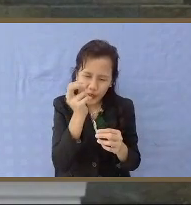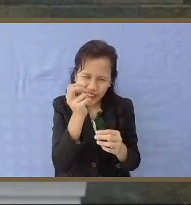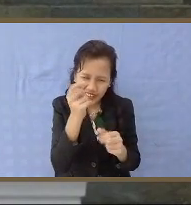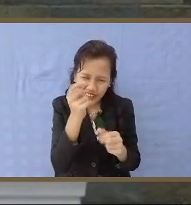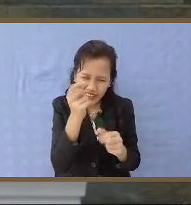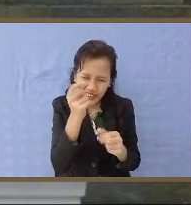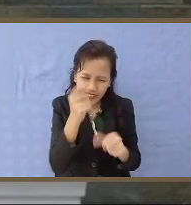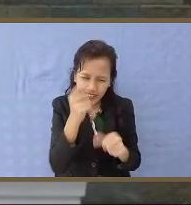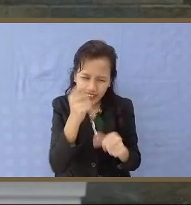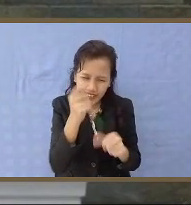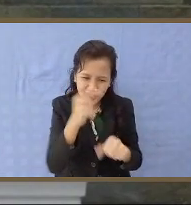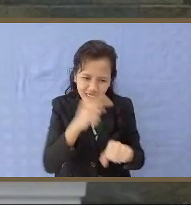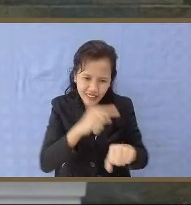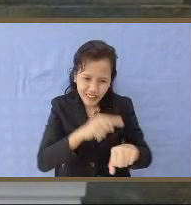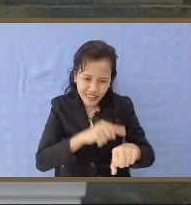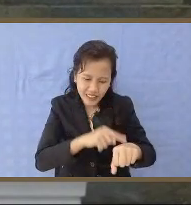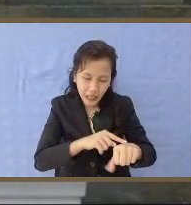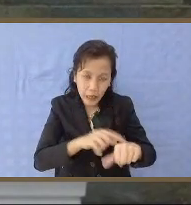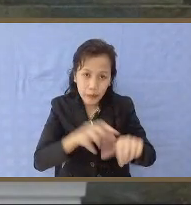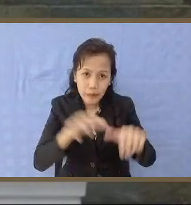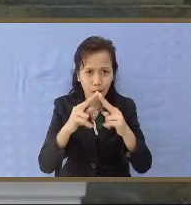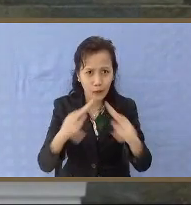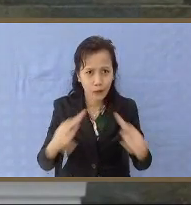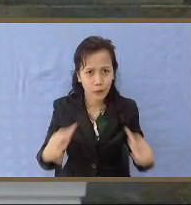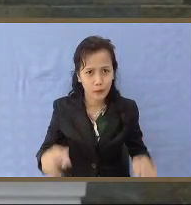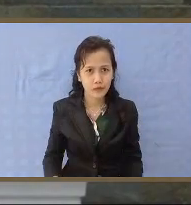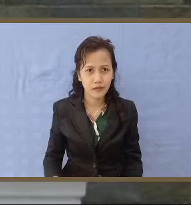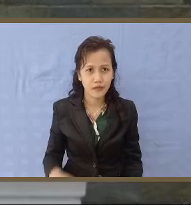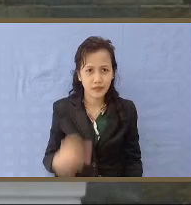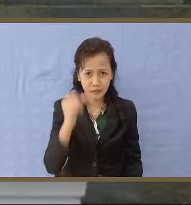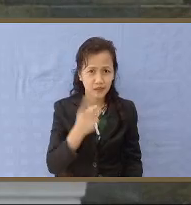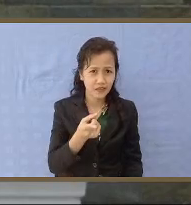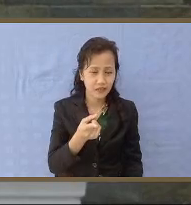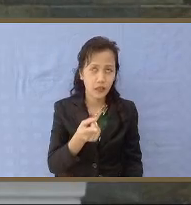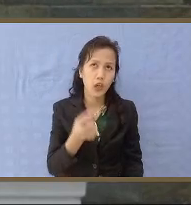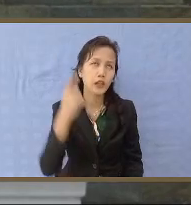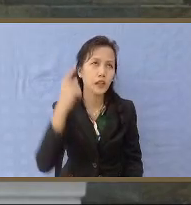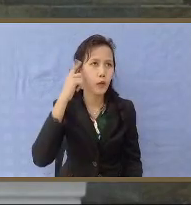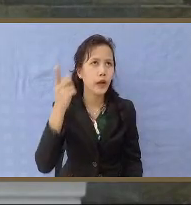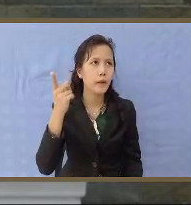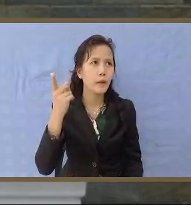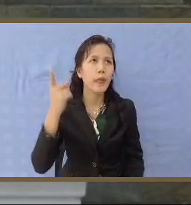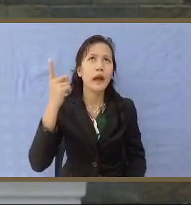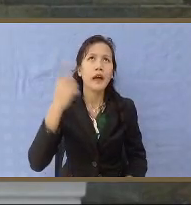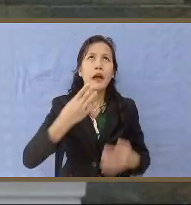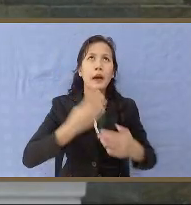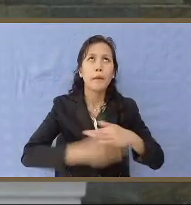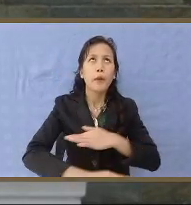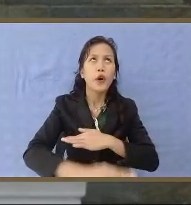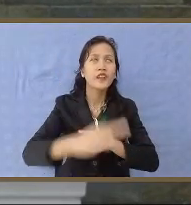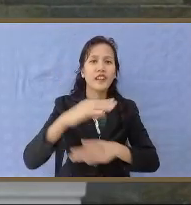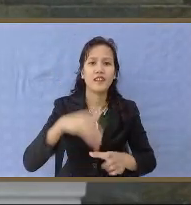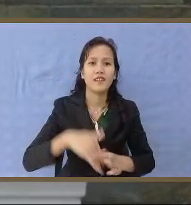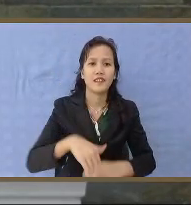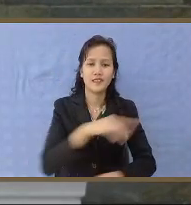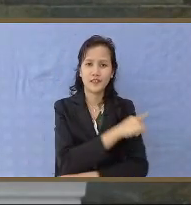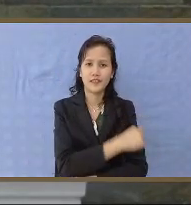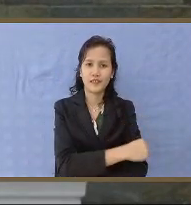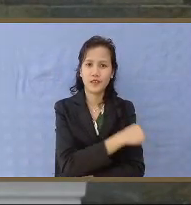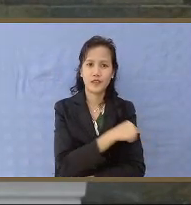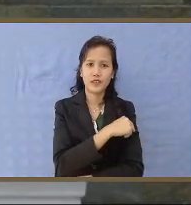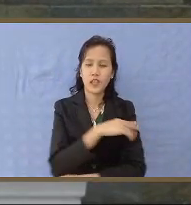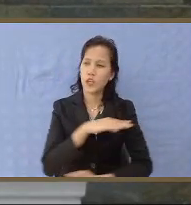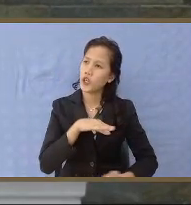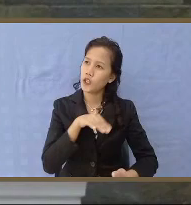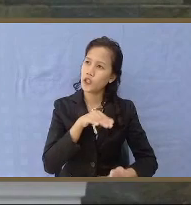Ipinanganak sa hospital, lumaki sa daycare. sa eskwelahan, maliit pa, nasa